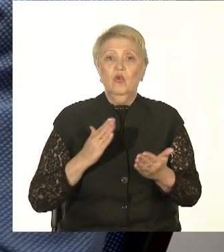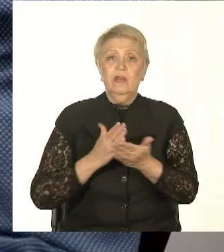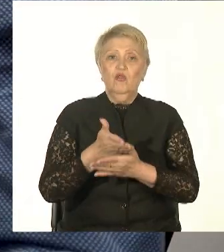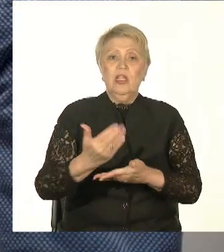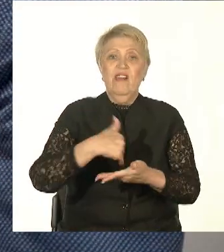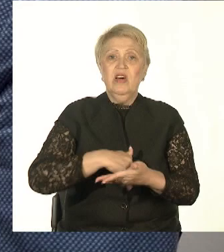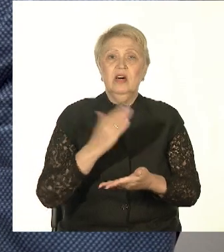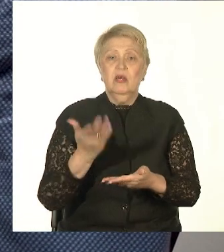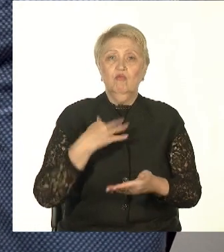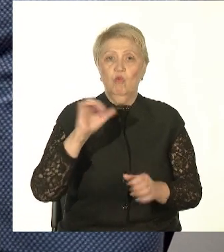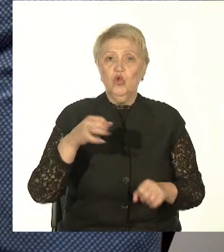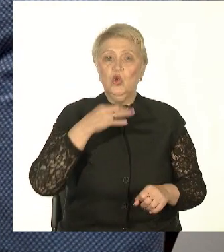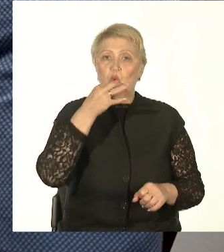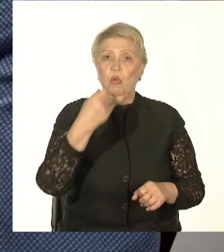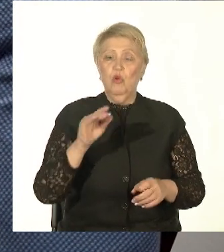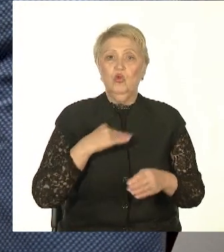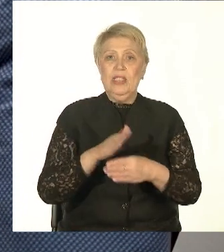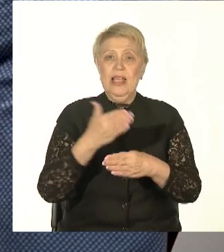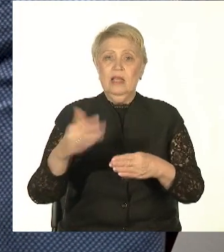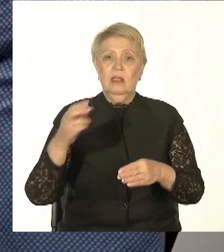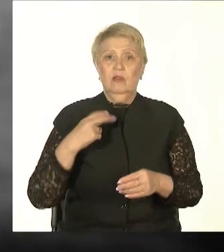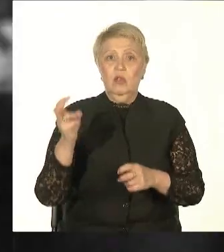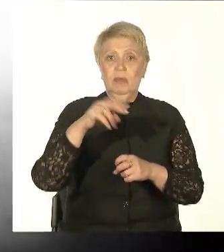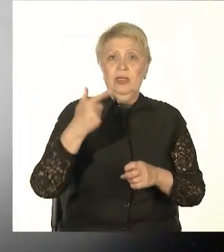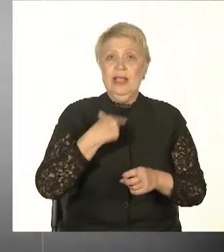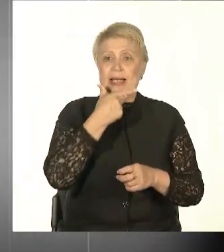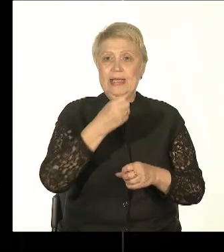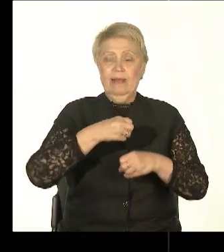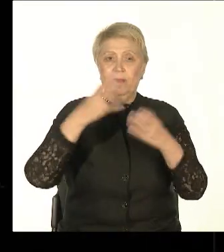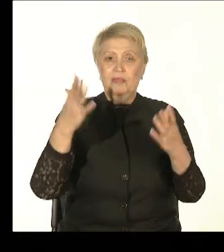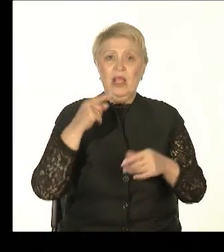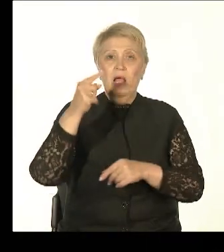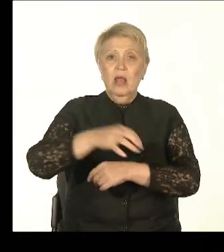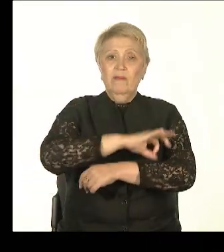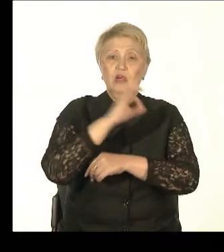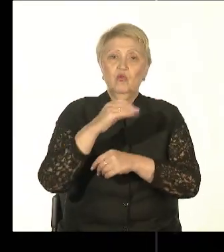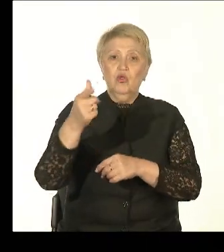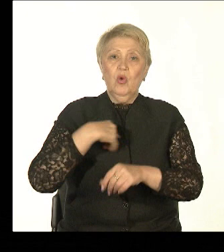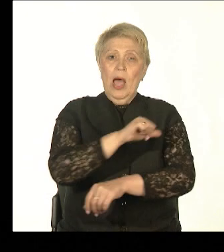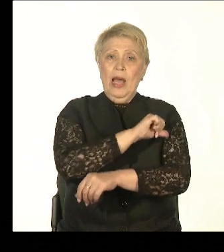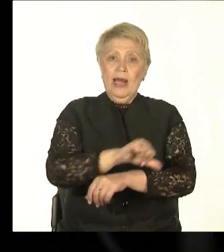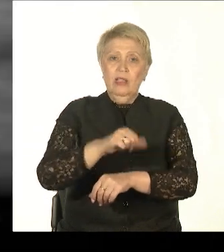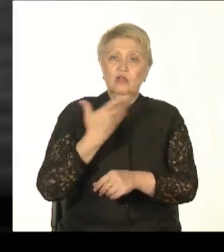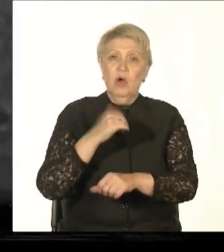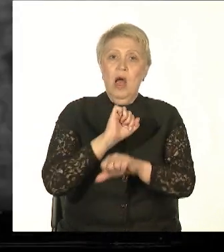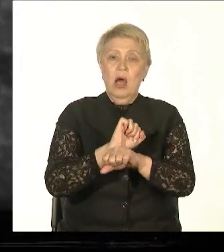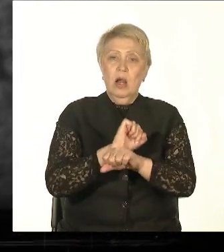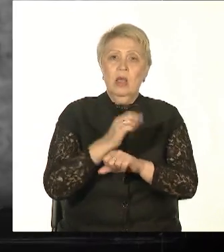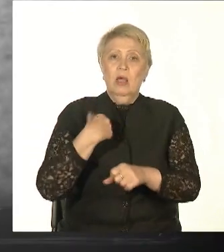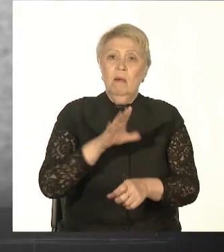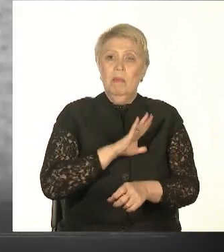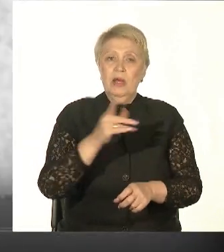есть она с любой стороны к ней подходишь, она везде парадная и торжественная. Дальневосточную границу охраняли и до революции. Это делали